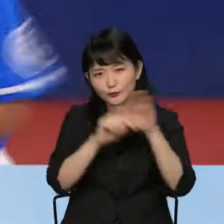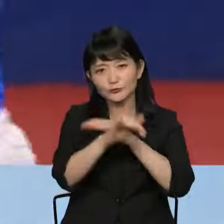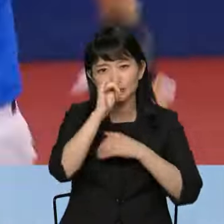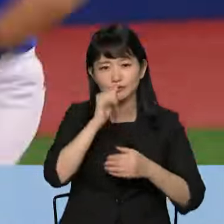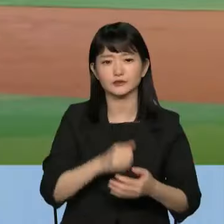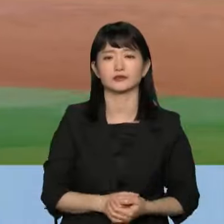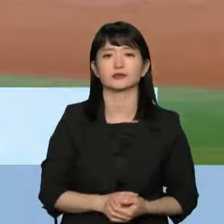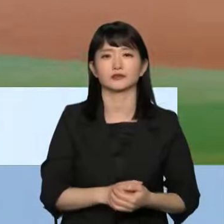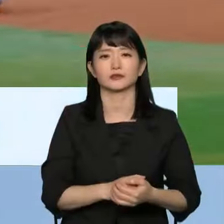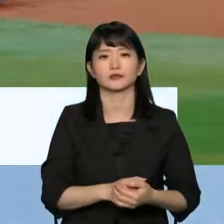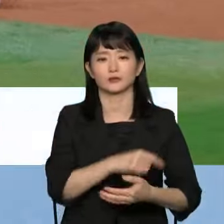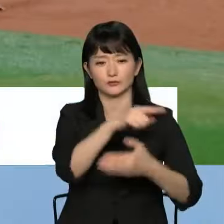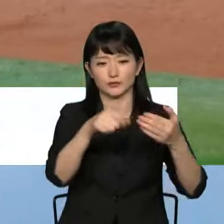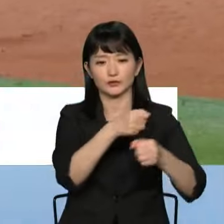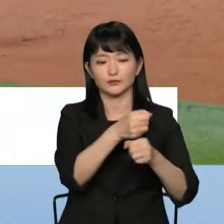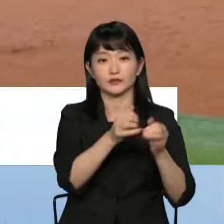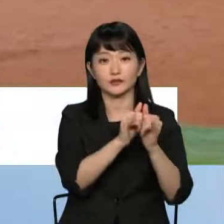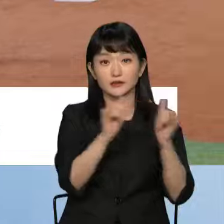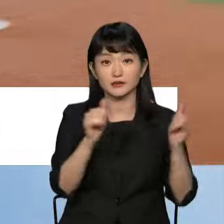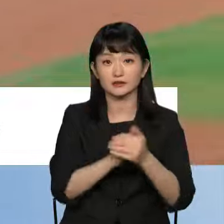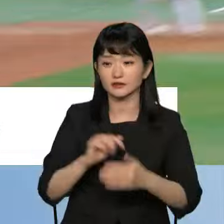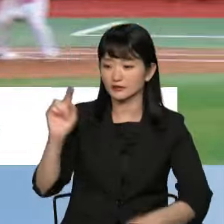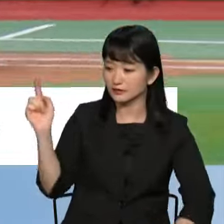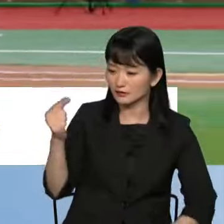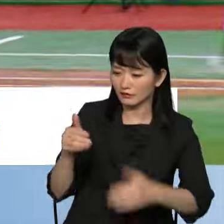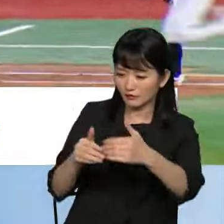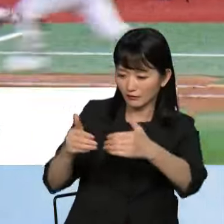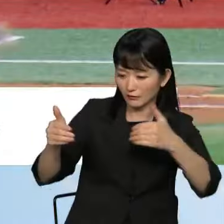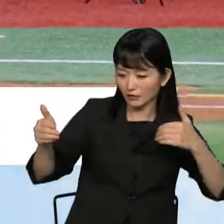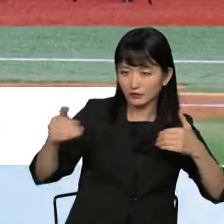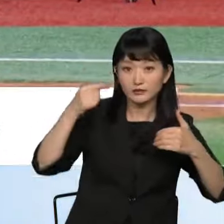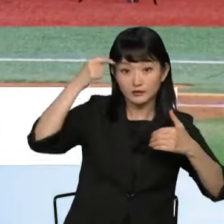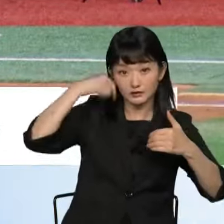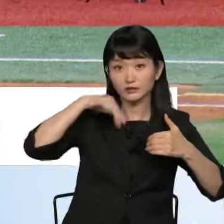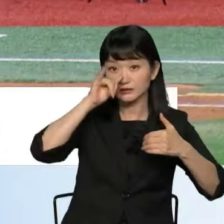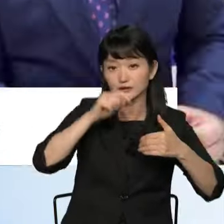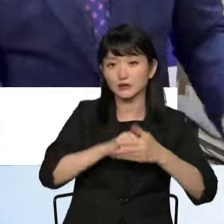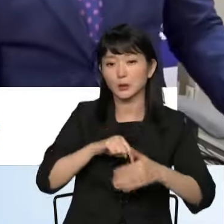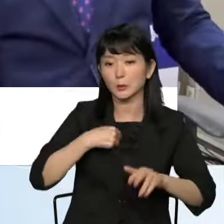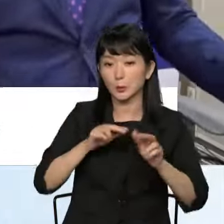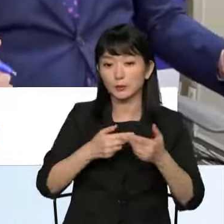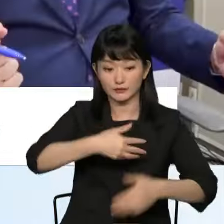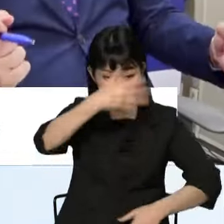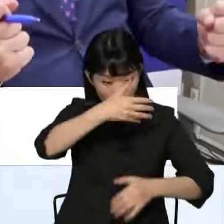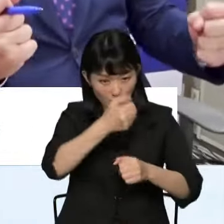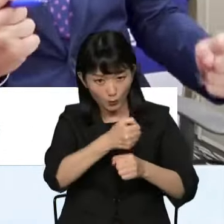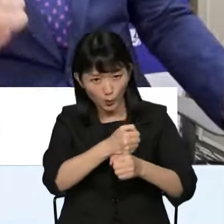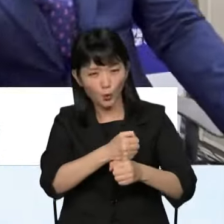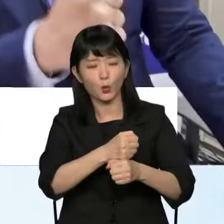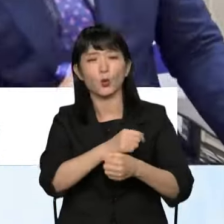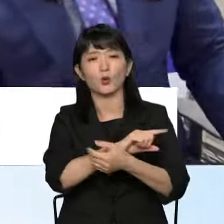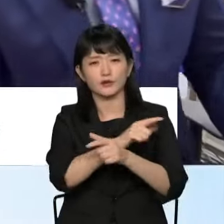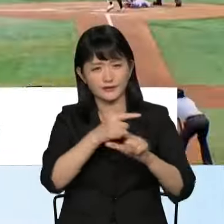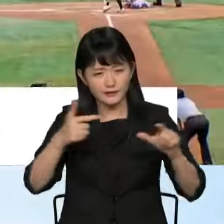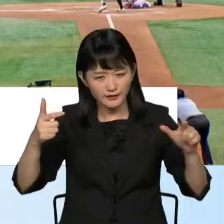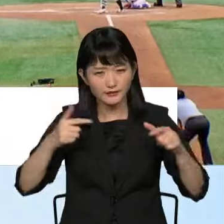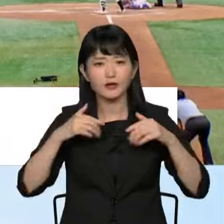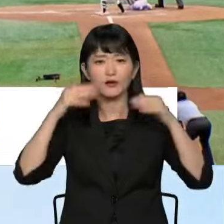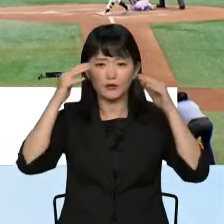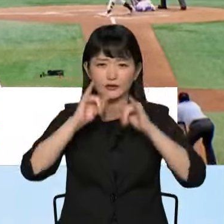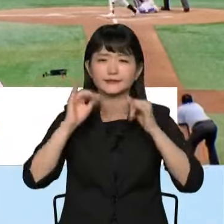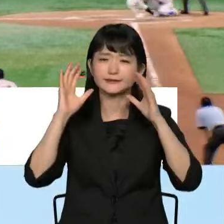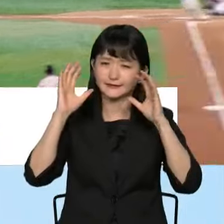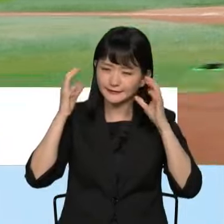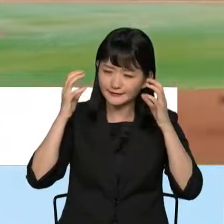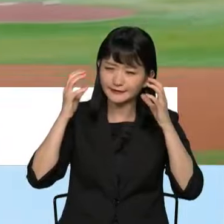대해서는 굉장히 좀 멀게 느꼈지만 본인들이 그런 이 영상들을 만들어 주시면서 굉장히 다양하게 어른들